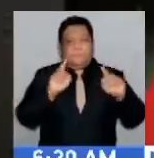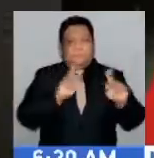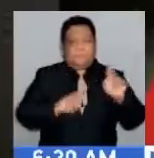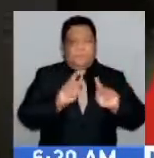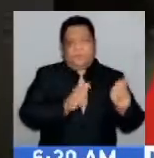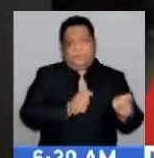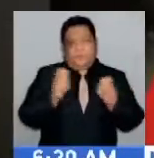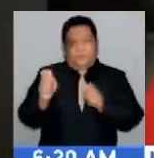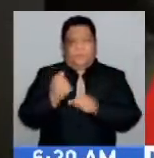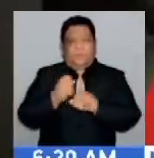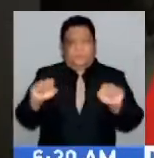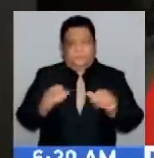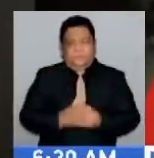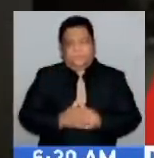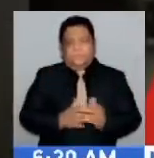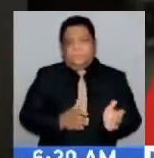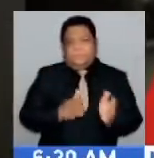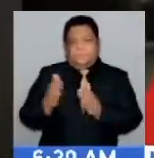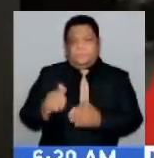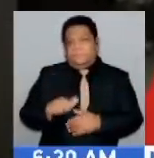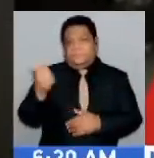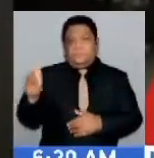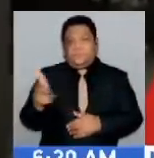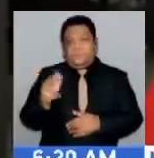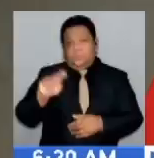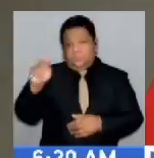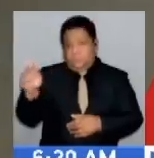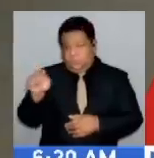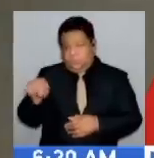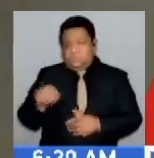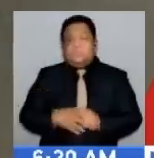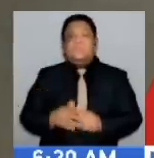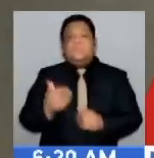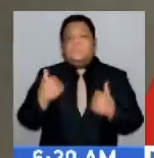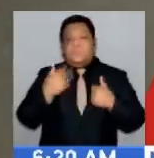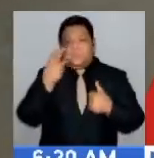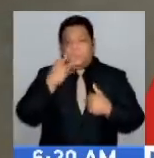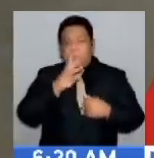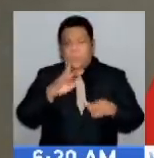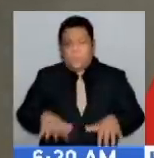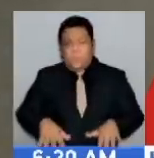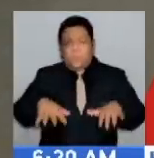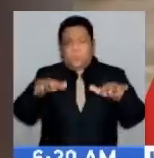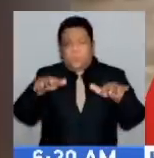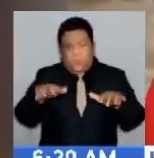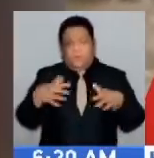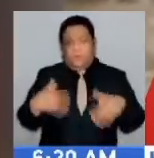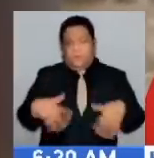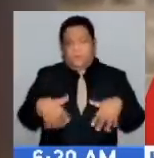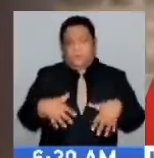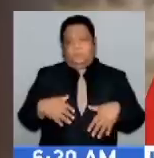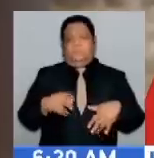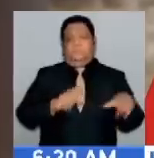Sa Taganaan, Surigao del Norte naman, makikita ang lagpas tuhod na baha. Nagsagawa na ng rescue operations ang mga kawaniin ng